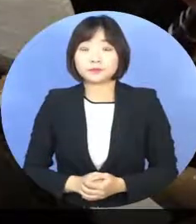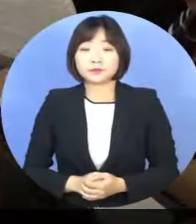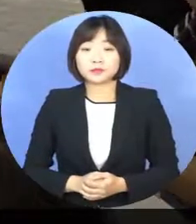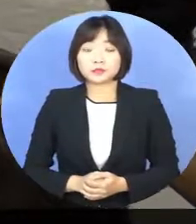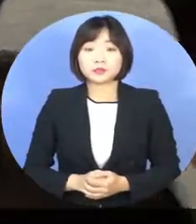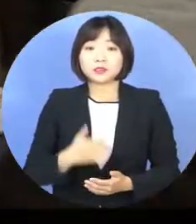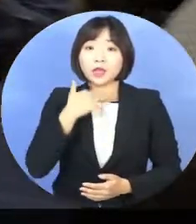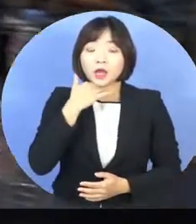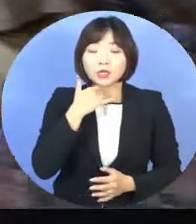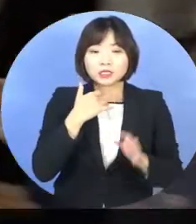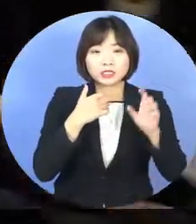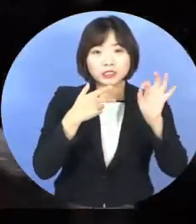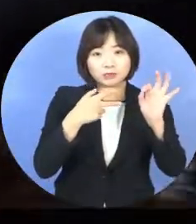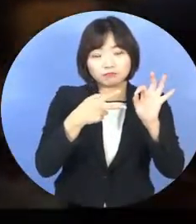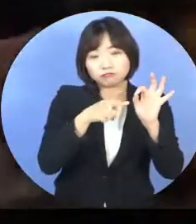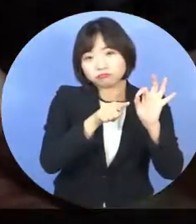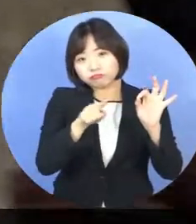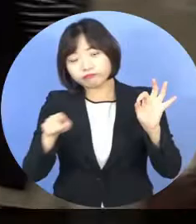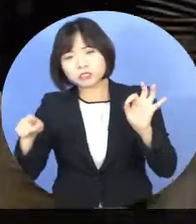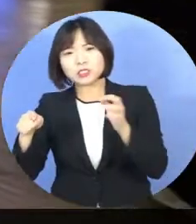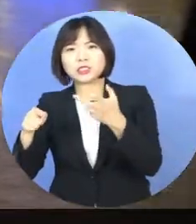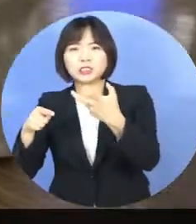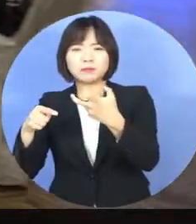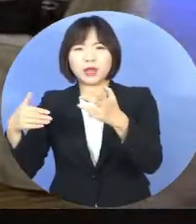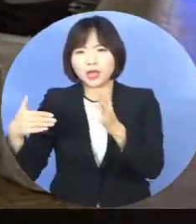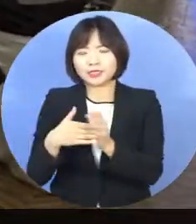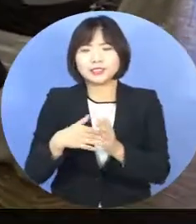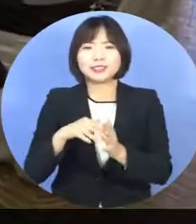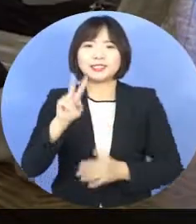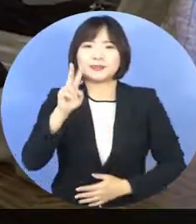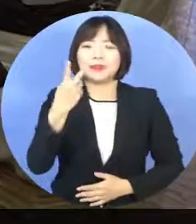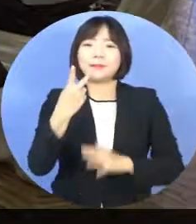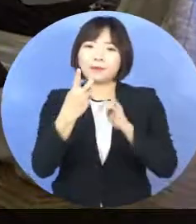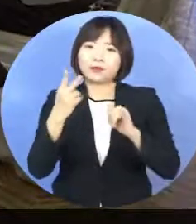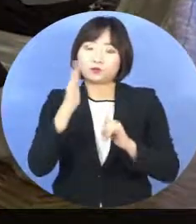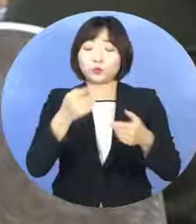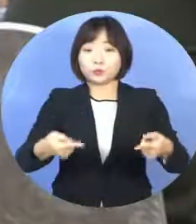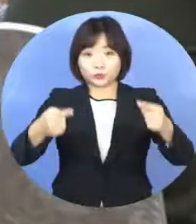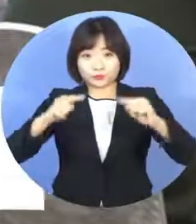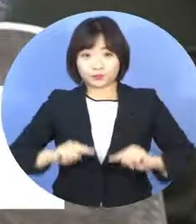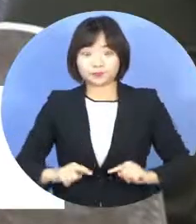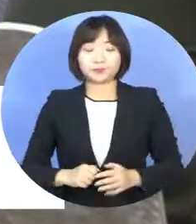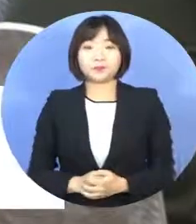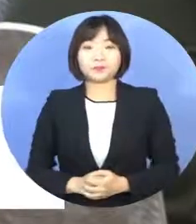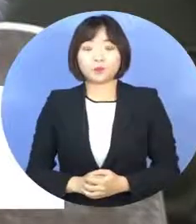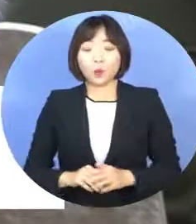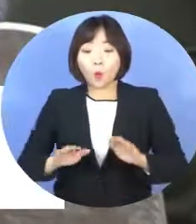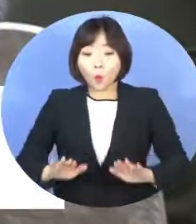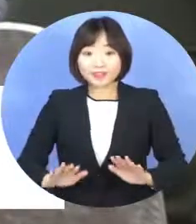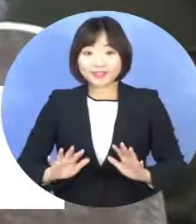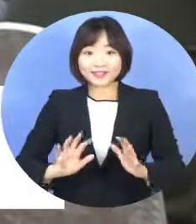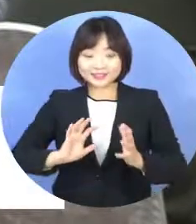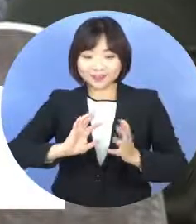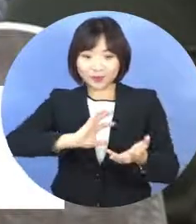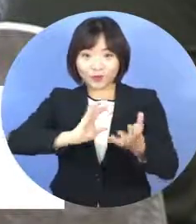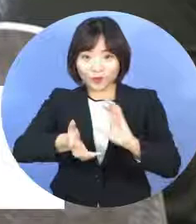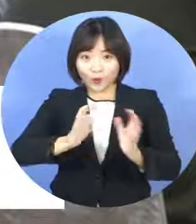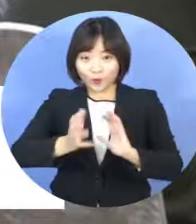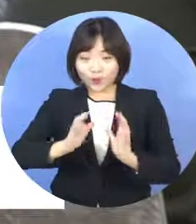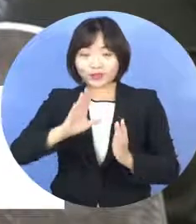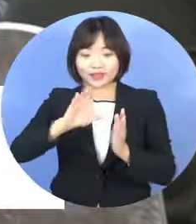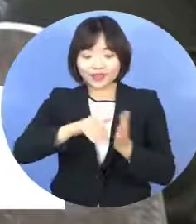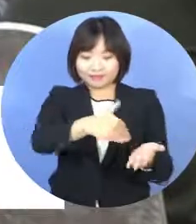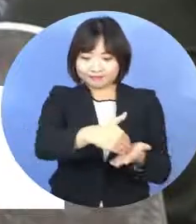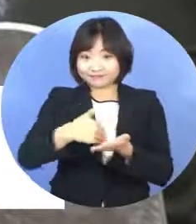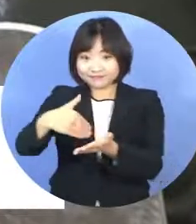10대부터 70대까지 각계각층의 다양한 시민 200여 명이 참석했습니다. 오늘 원탁토론회에서